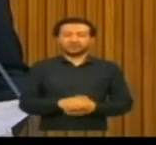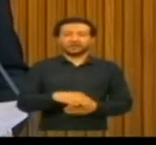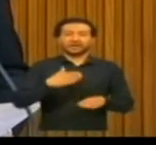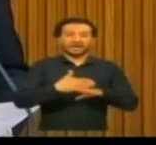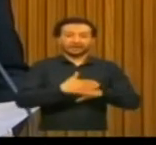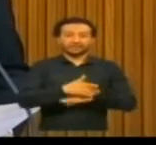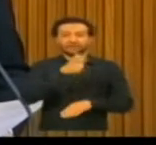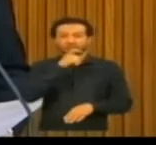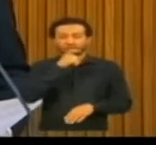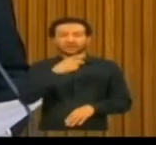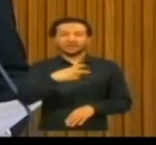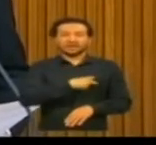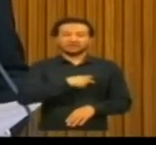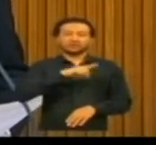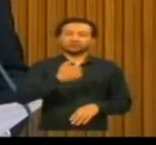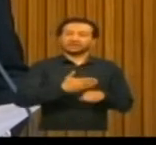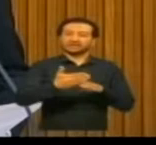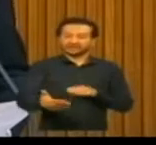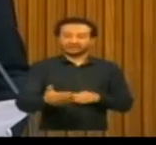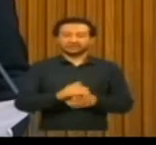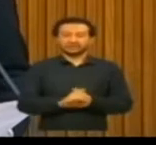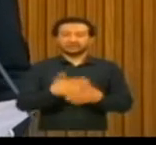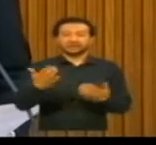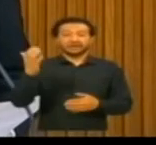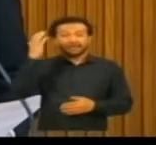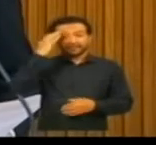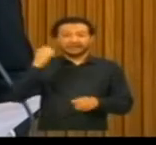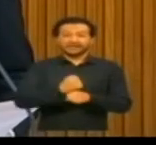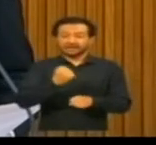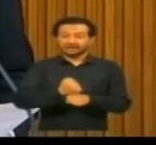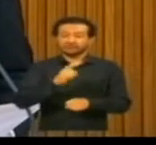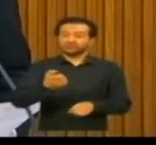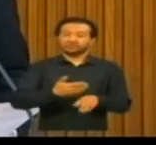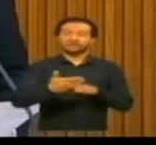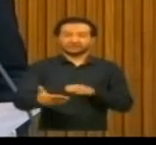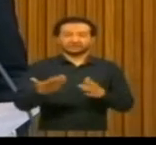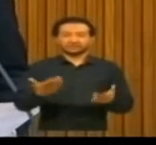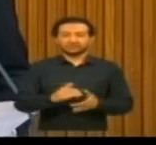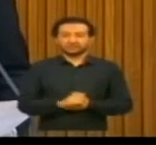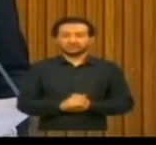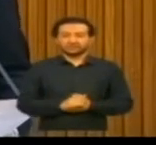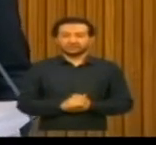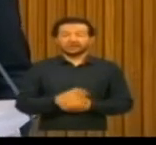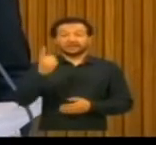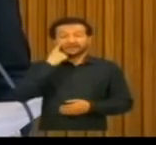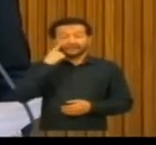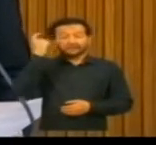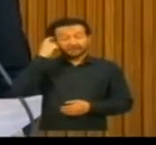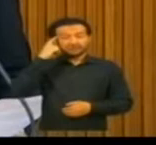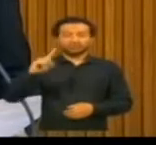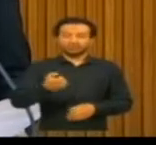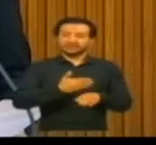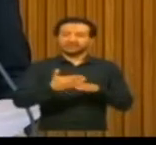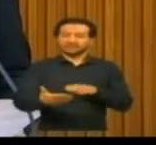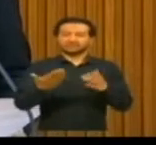su aş bulmak gecikebilir. Temele taş bulmak gecikebilir. Devlete baş bulmak